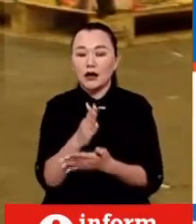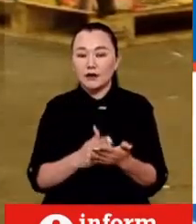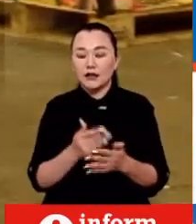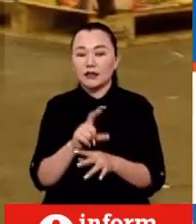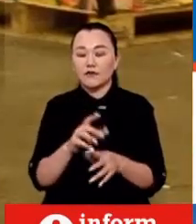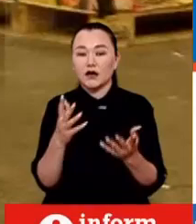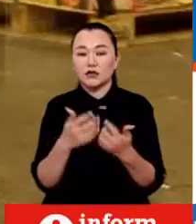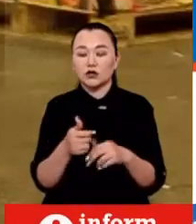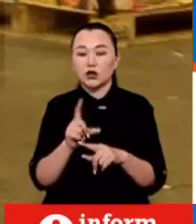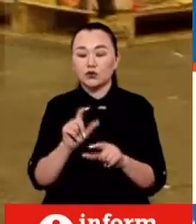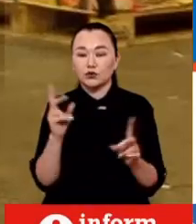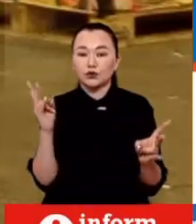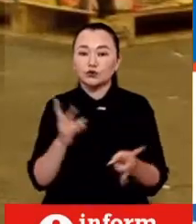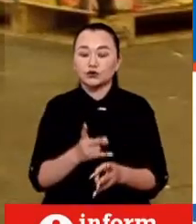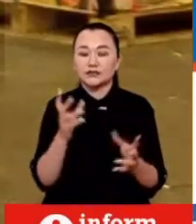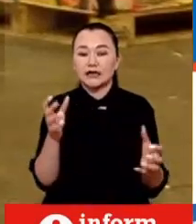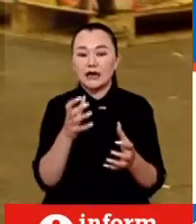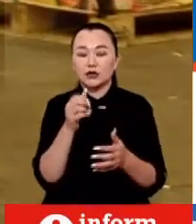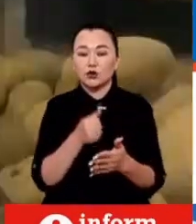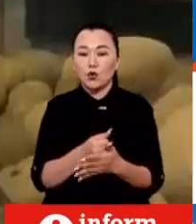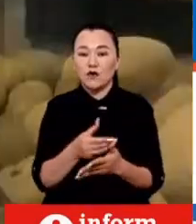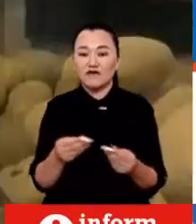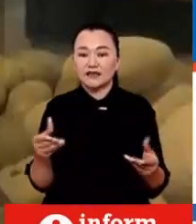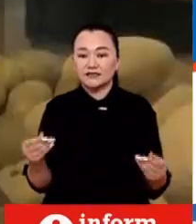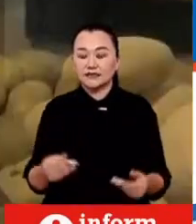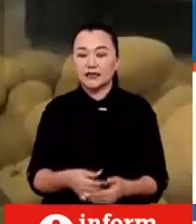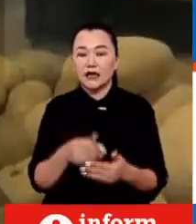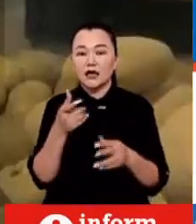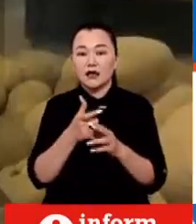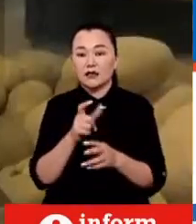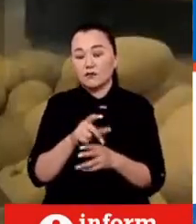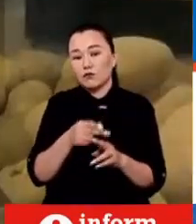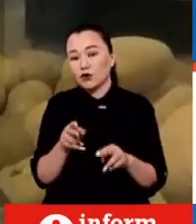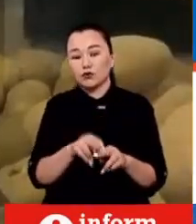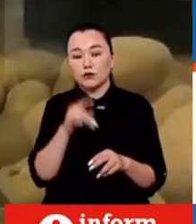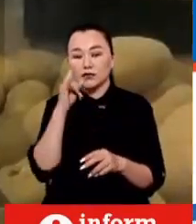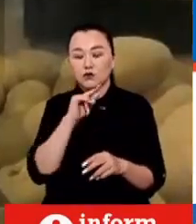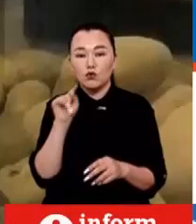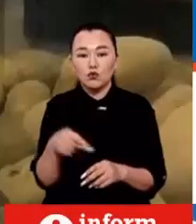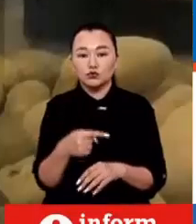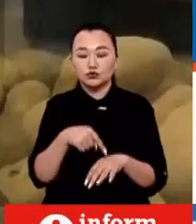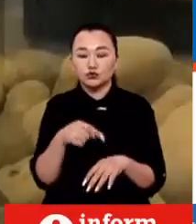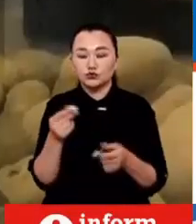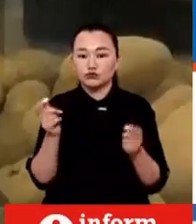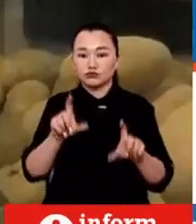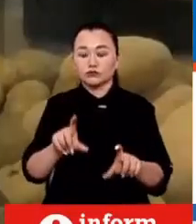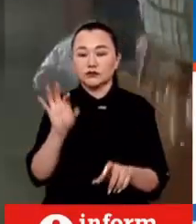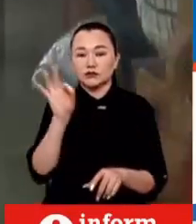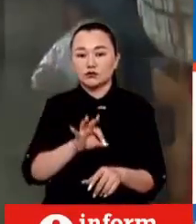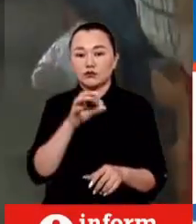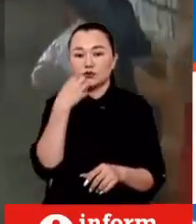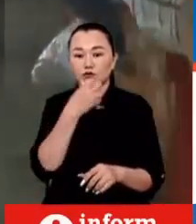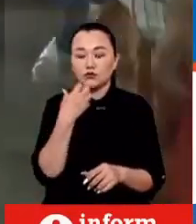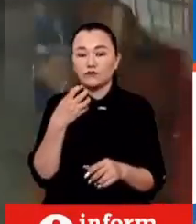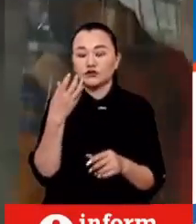того количества, которое необходимо сохранять до весны. Именно поэтому казахстанцы остро ощущают скачки цен на овощи и фрукты.